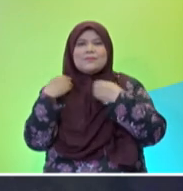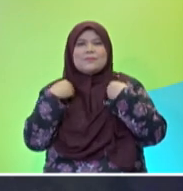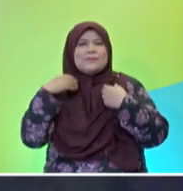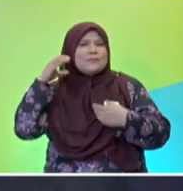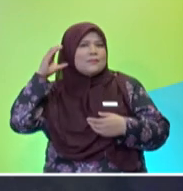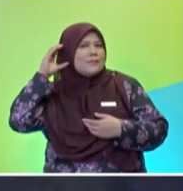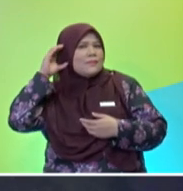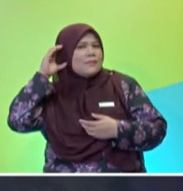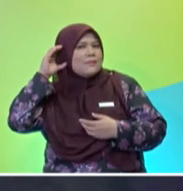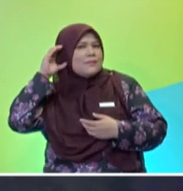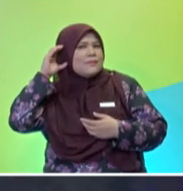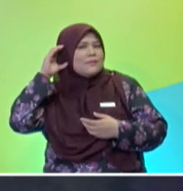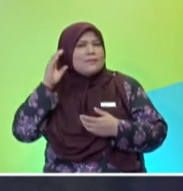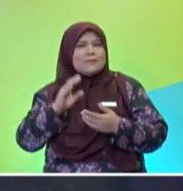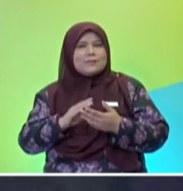warna